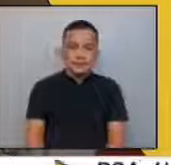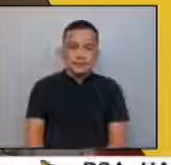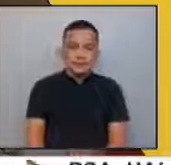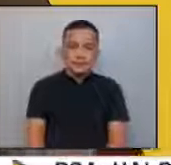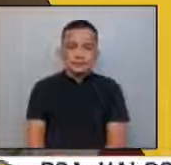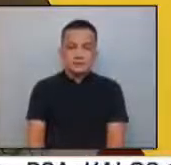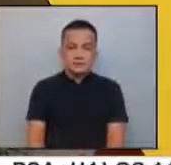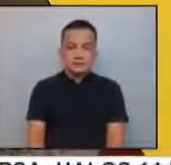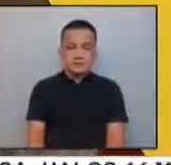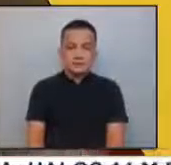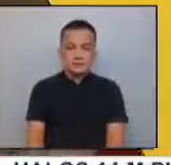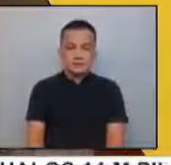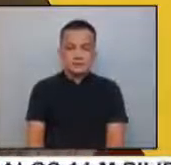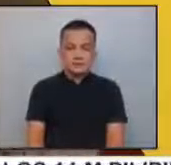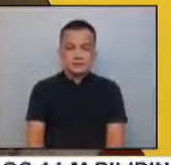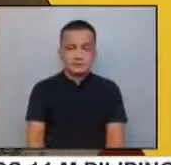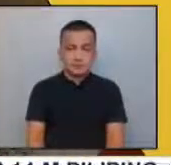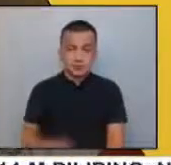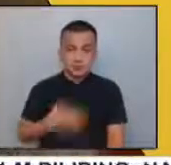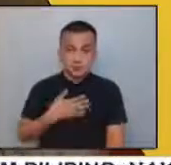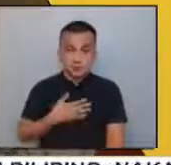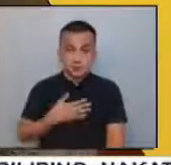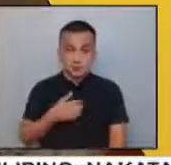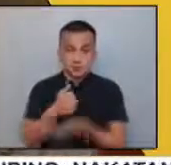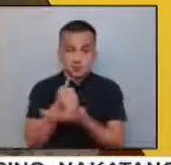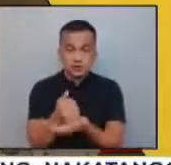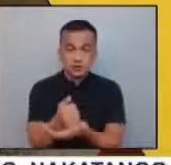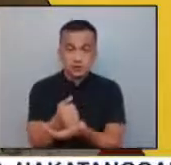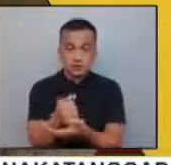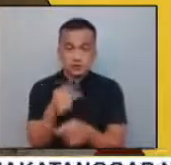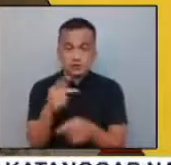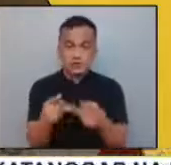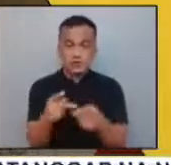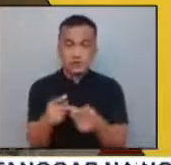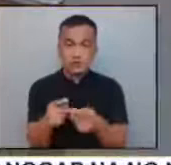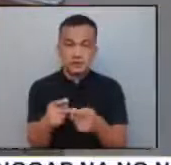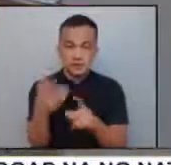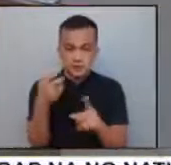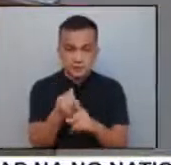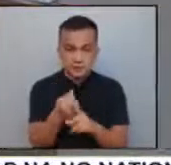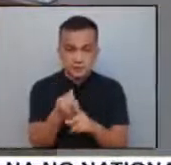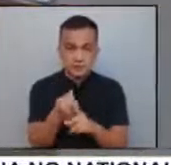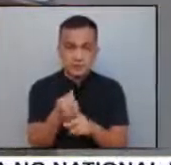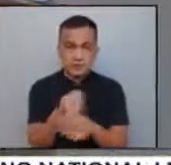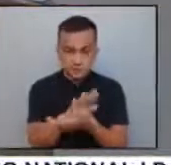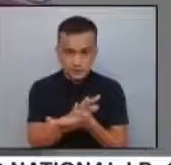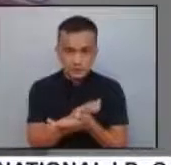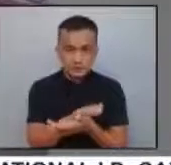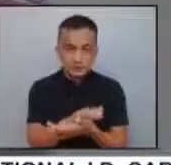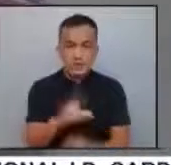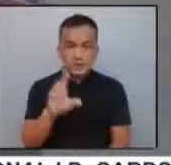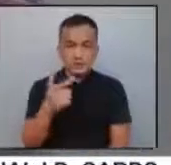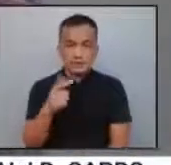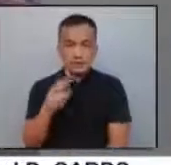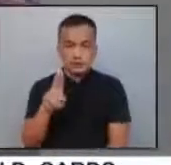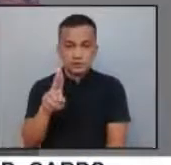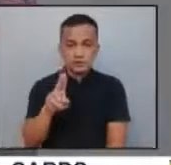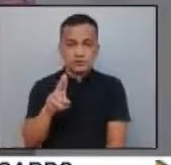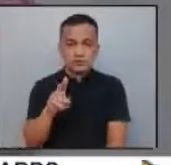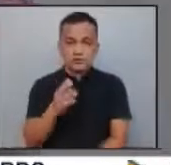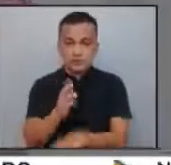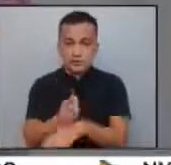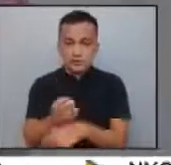Sa pagnanais na makatulong sa mga residenteng naapektuhan ng pandemic, namahagi ang lokal na pamahalaan ng Hermosa Bataan ng